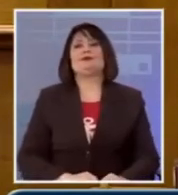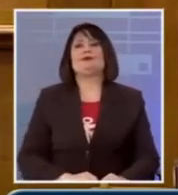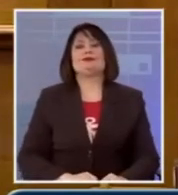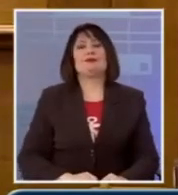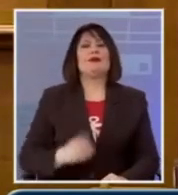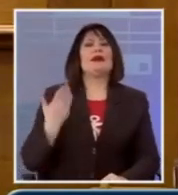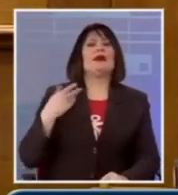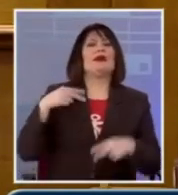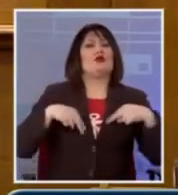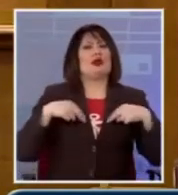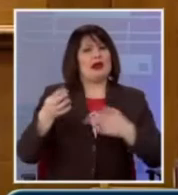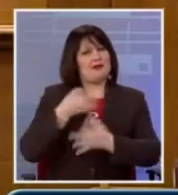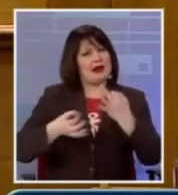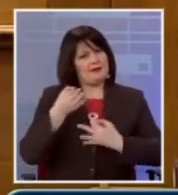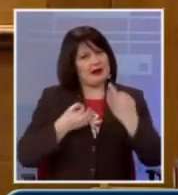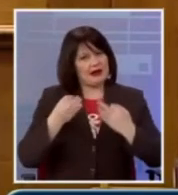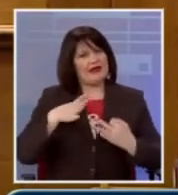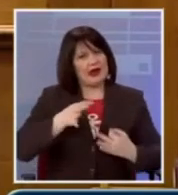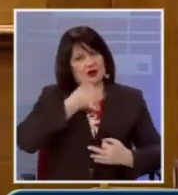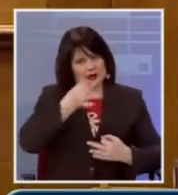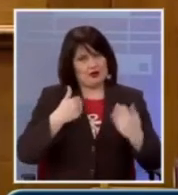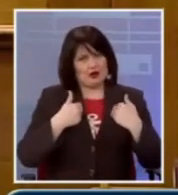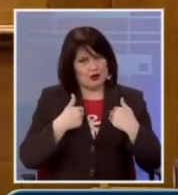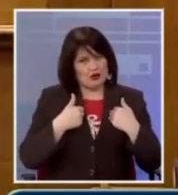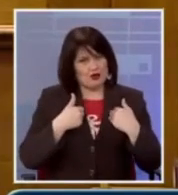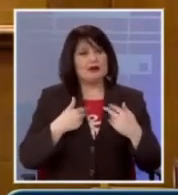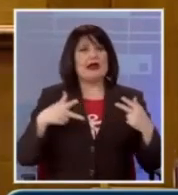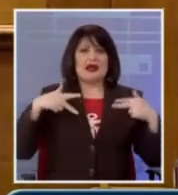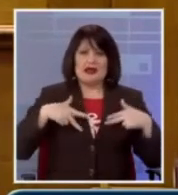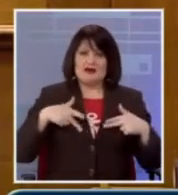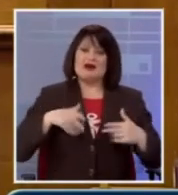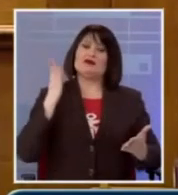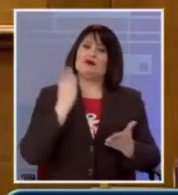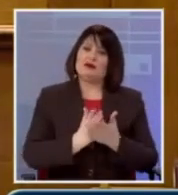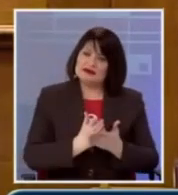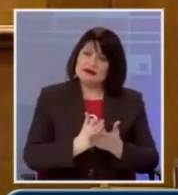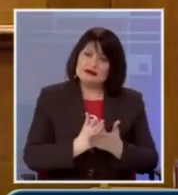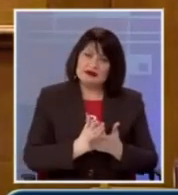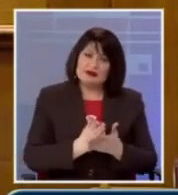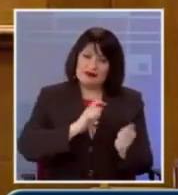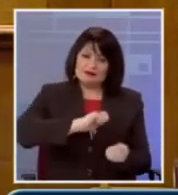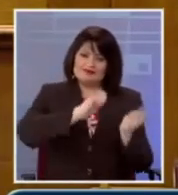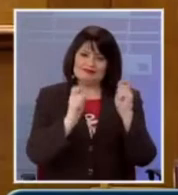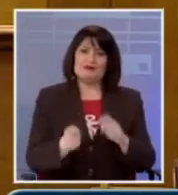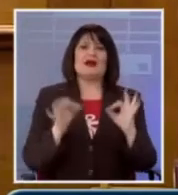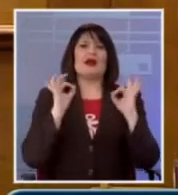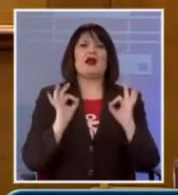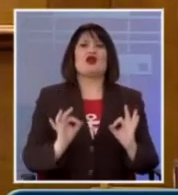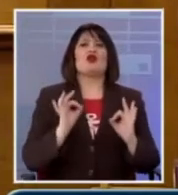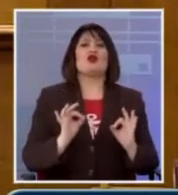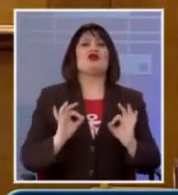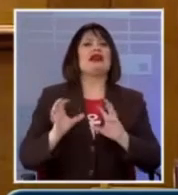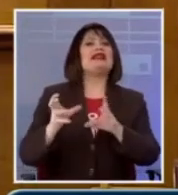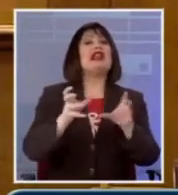Αναφέρθηκε και από άλλους υπουργούς της κυβέρνησης, θέλω και εγώ να υπογραμμίσω ότι η κυβέρνησή μας είναι αποφασισμένη να αποκαταστήσει την κανονικότητα στον χώρο των μέσων